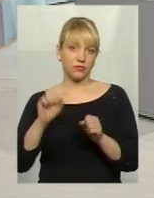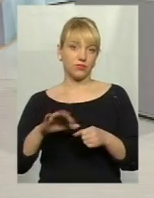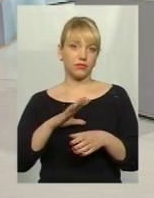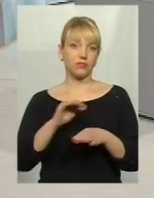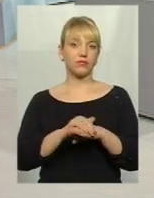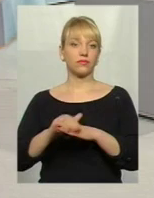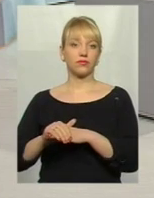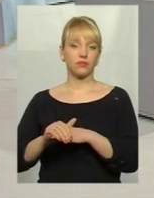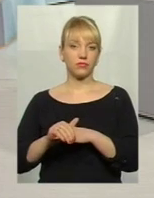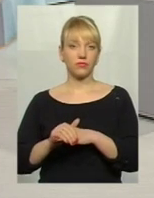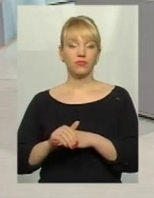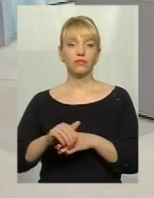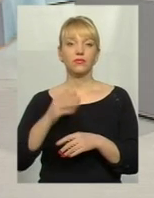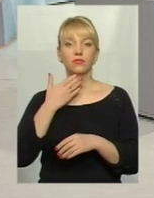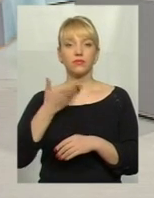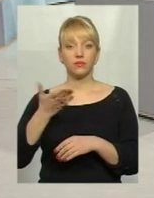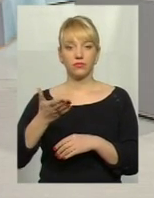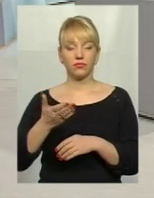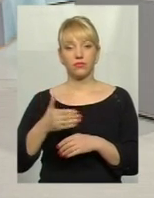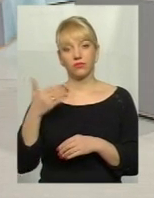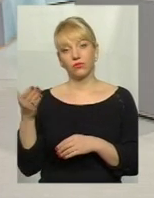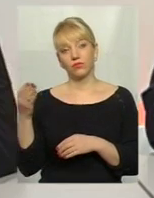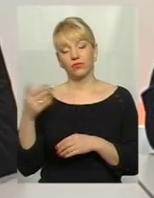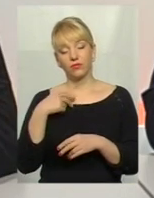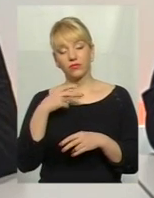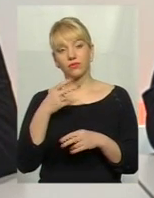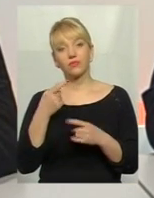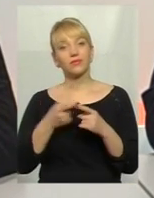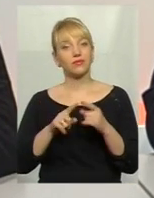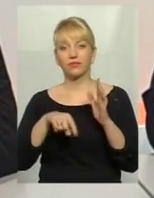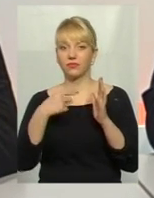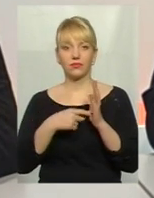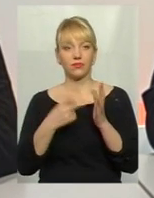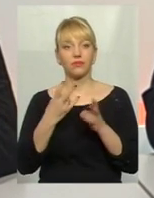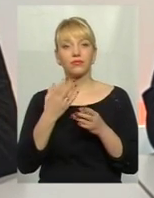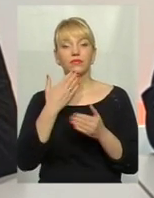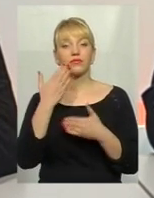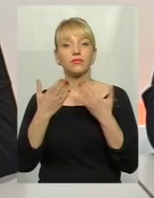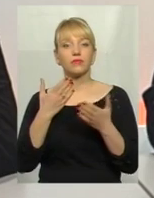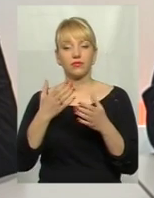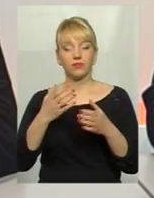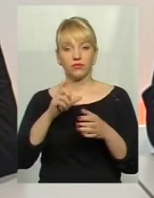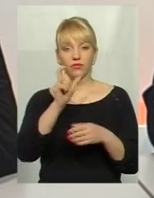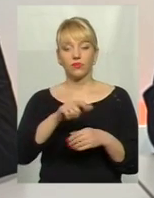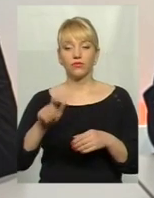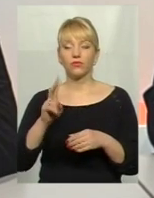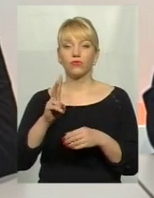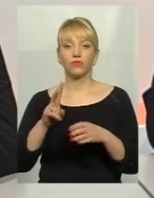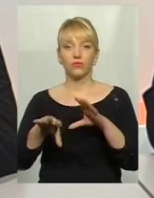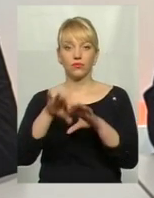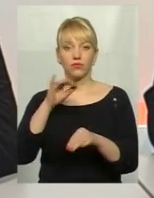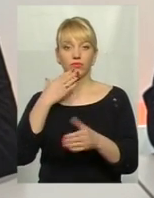факторів. Коментувати збоку, я думаю, що ці питання мали би задати жителі цих громад своїм головам, які їх